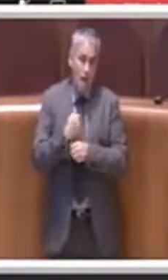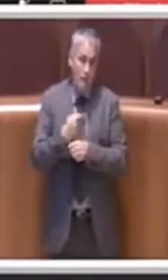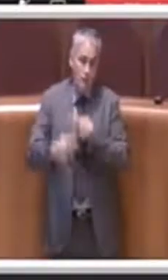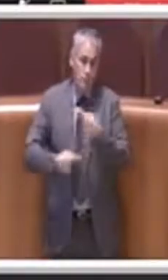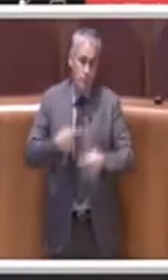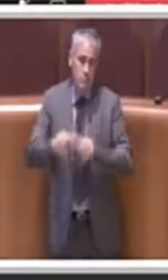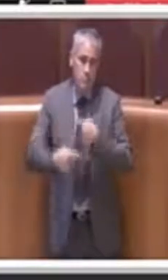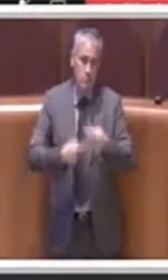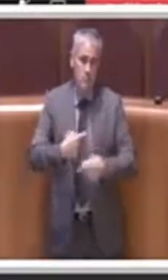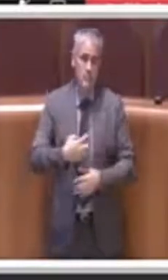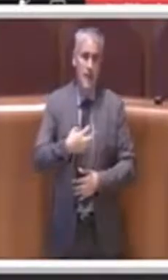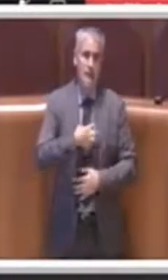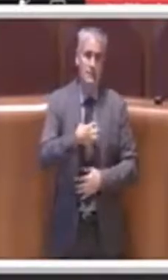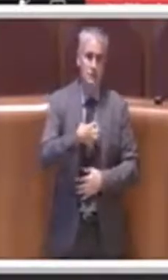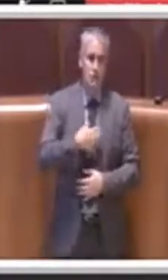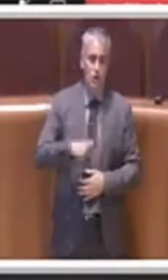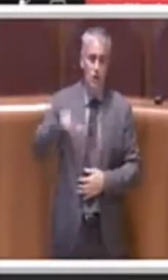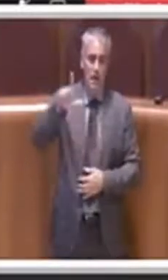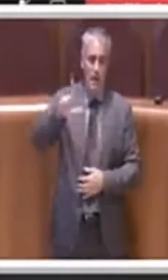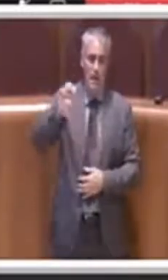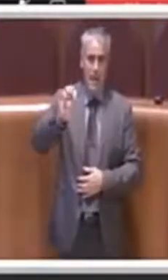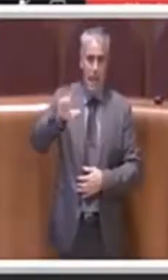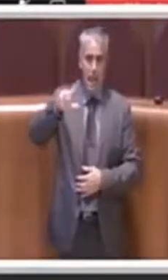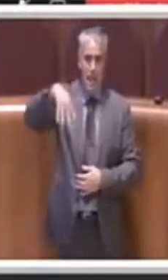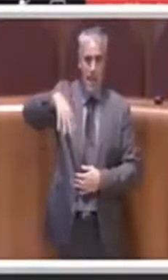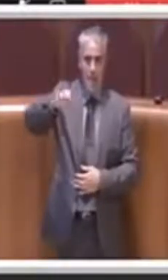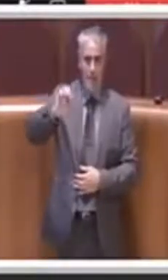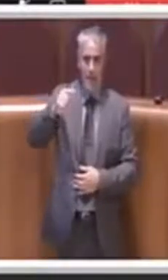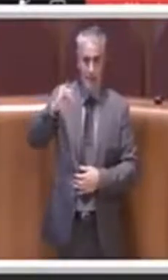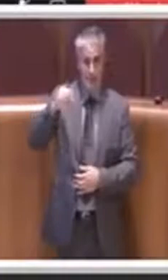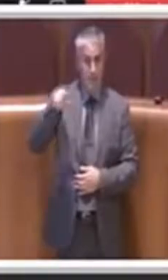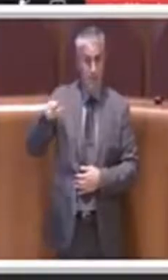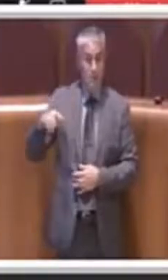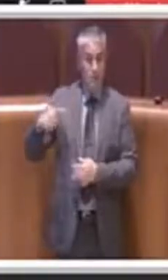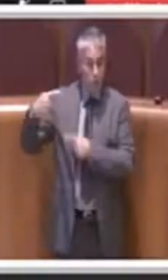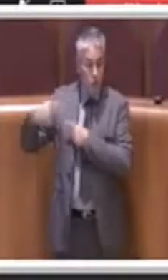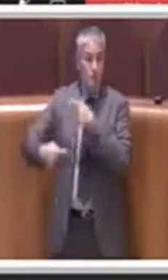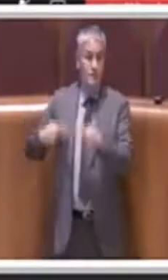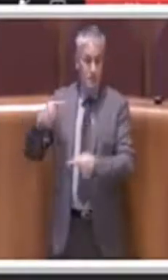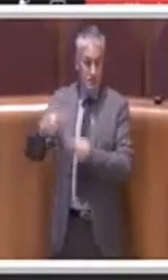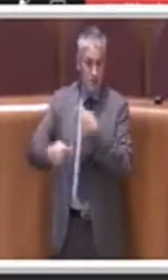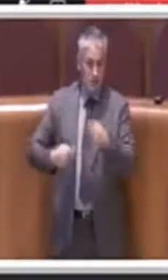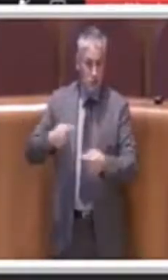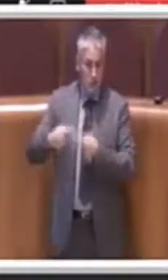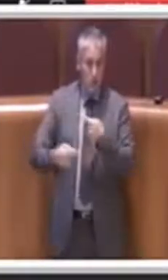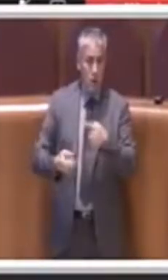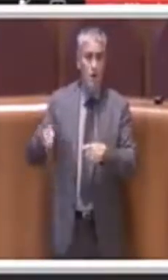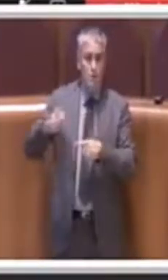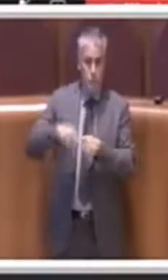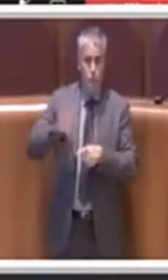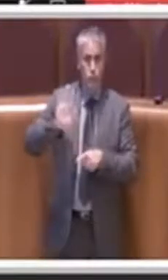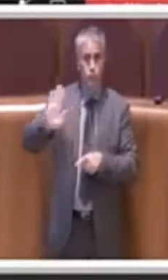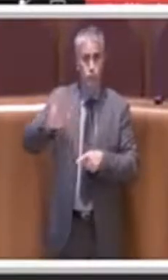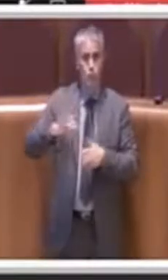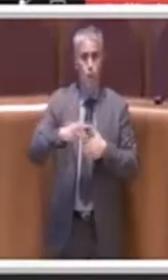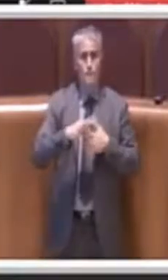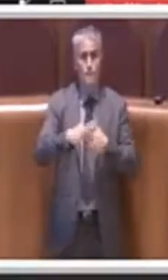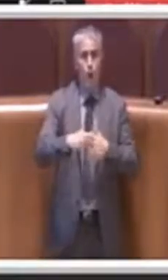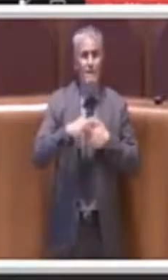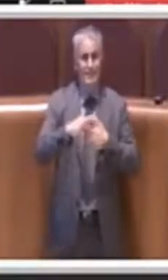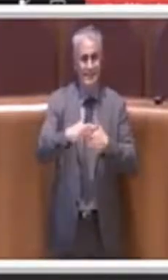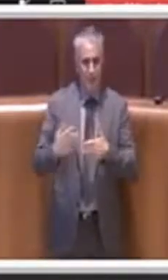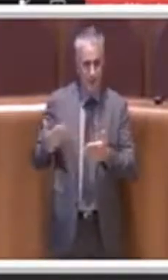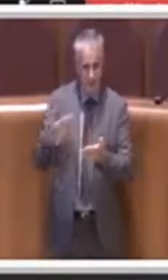dell'assessore Lemmetti, che prontamente, comunque, anche attraverso le altri, insomma, provvedimenti, e devo